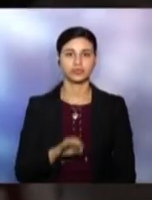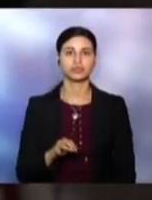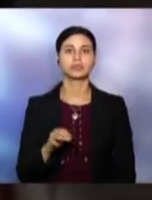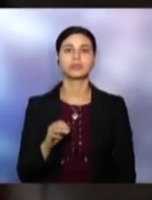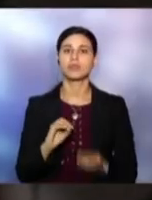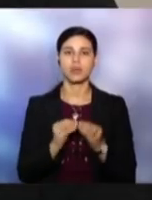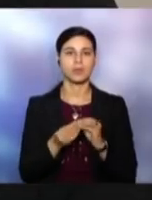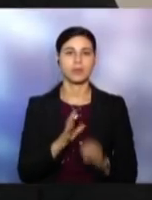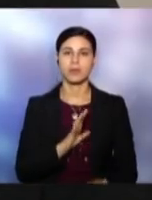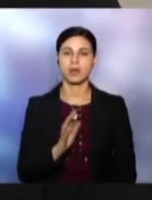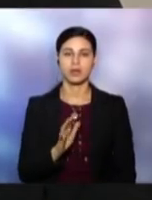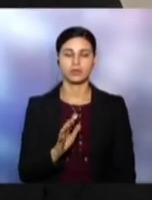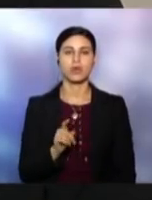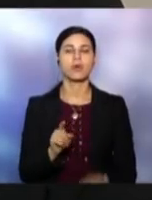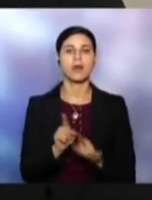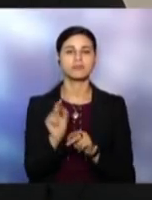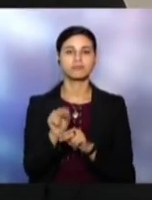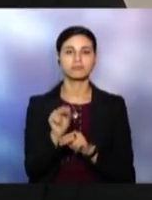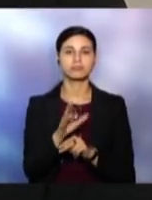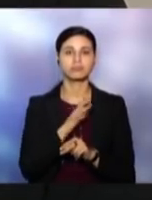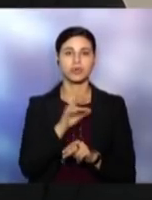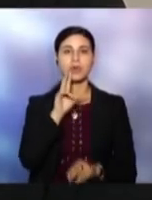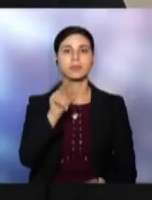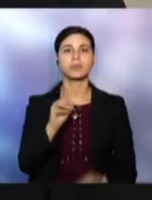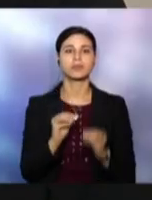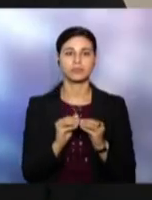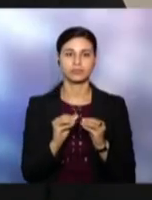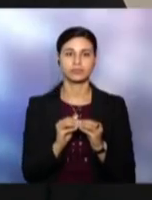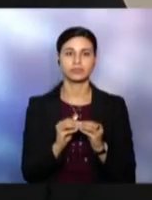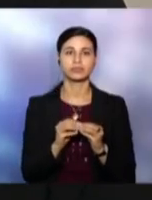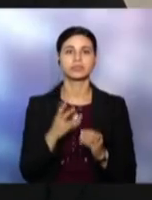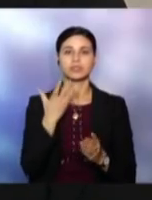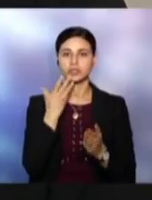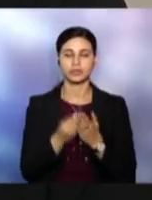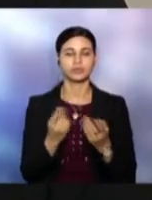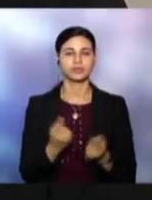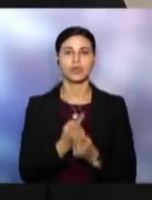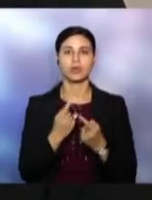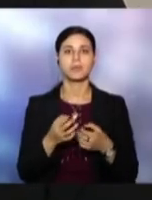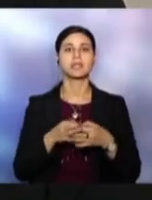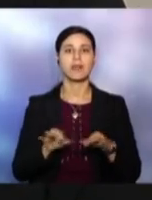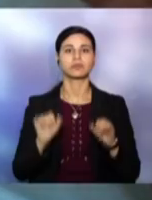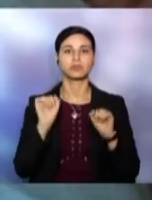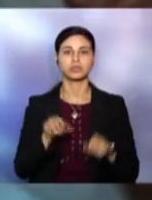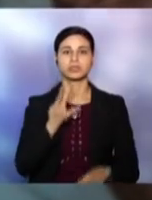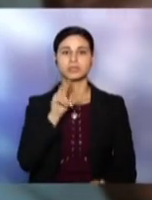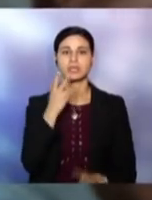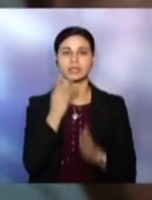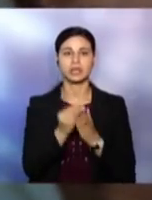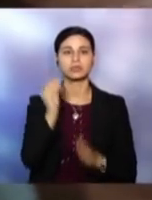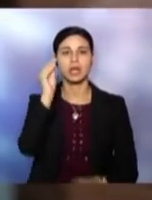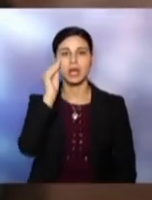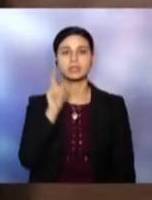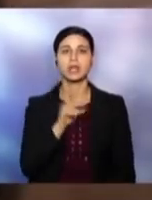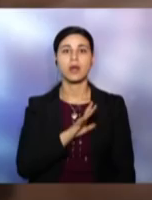მოეხსნა პრობლემა მუშაობის შედეგად. ამეთყოლნენ მშობლიურ ენაზე, უკვე თავისუფლად გამოსცემენ საკუთარ აზრს, რომ